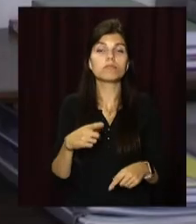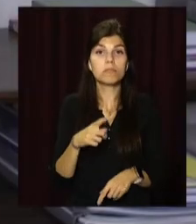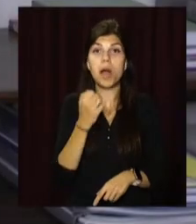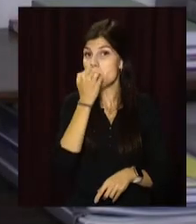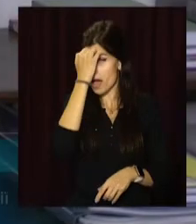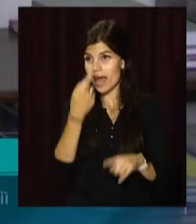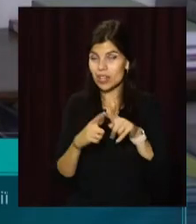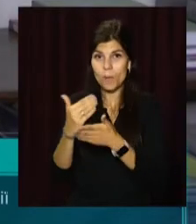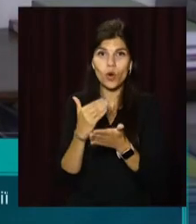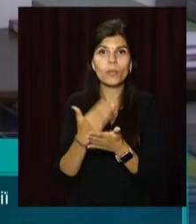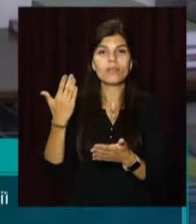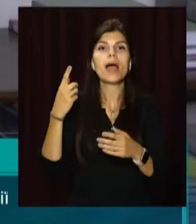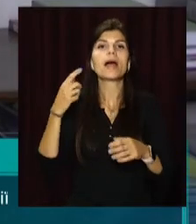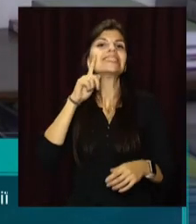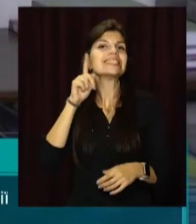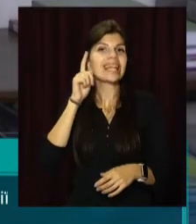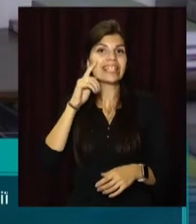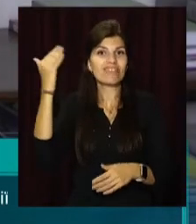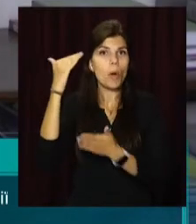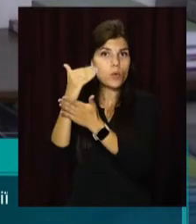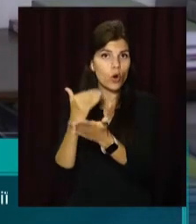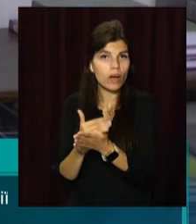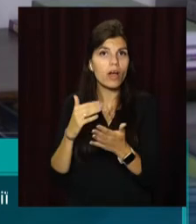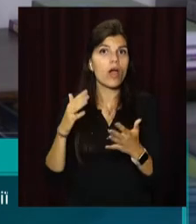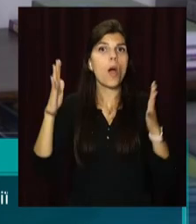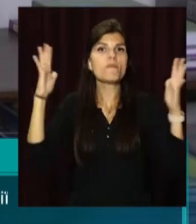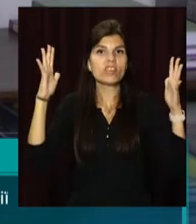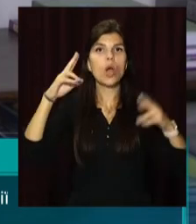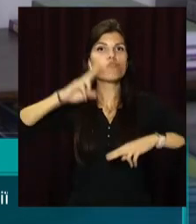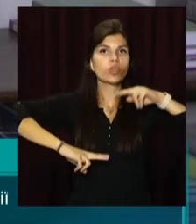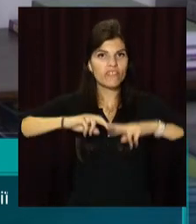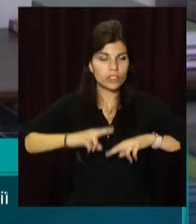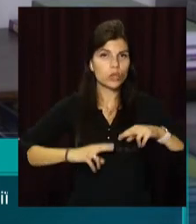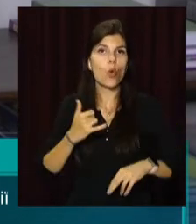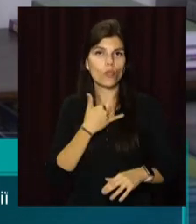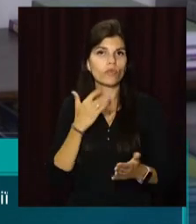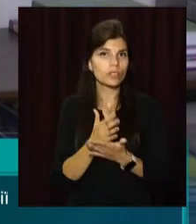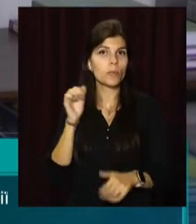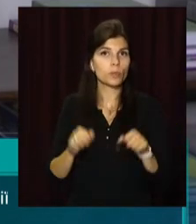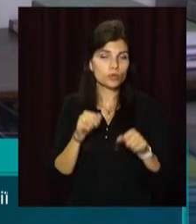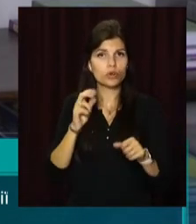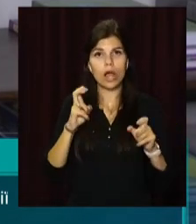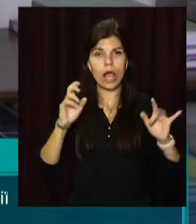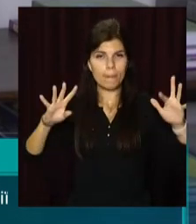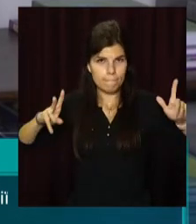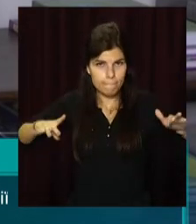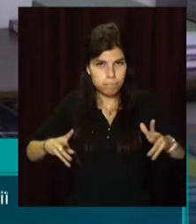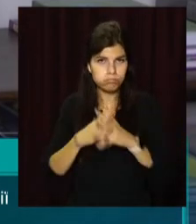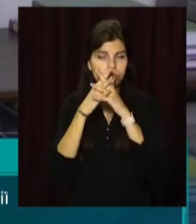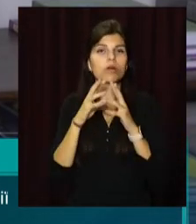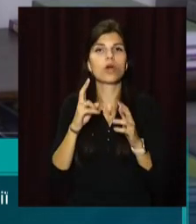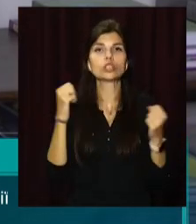завдяки програмі президента України Володимира Зеленського «Велике будівництво» ми маємо можливість розбудовувати